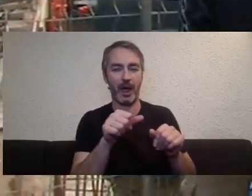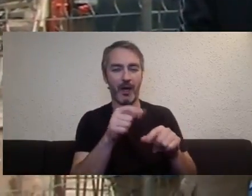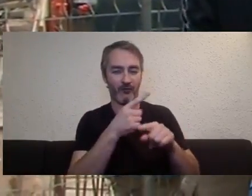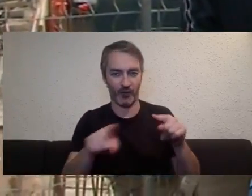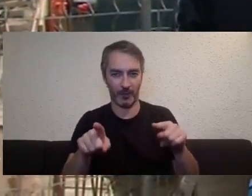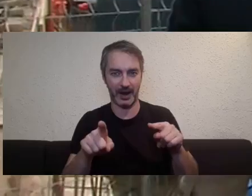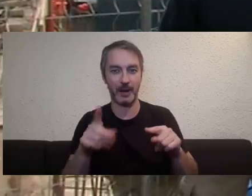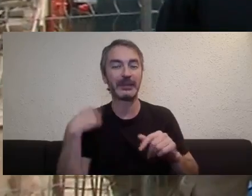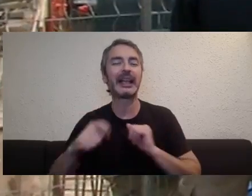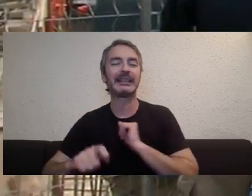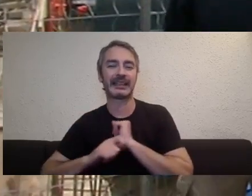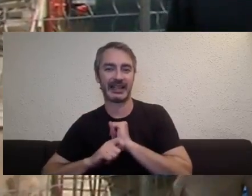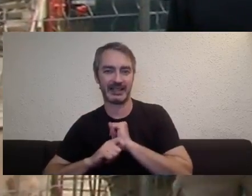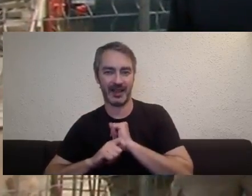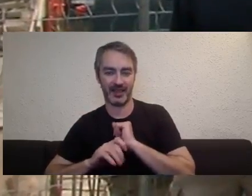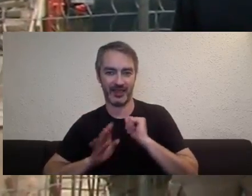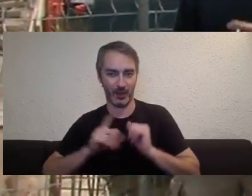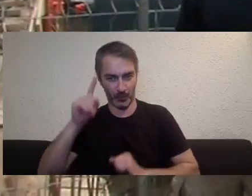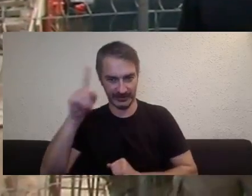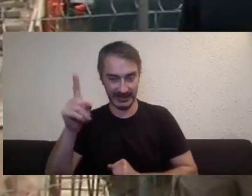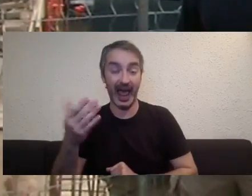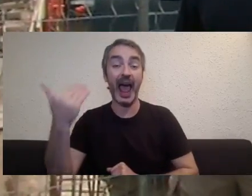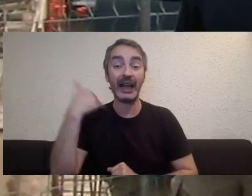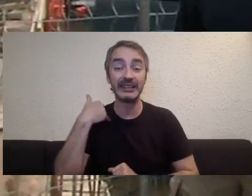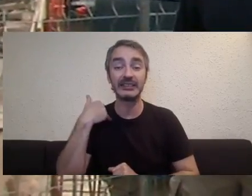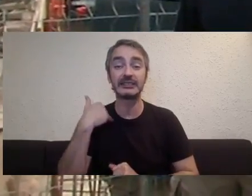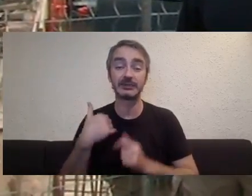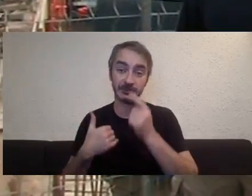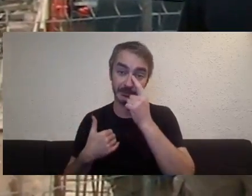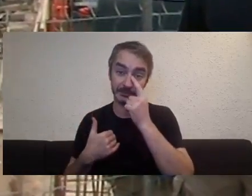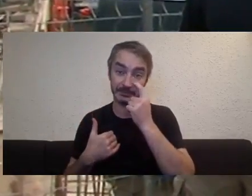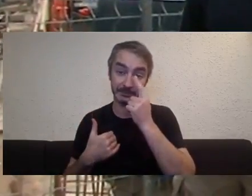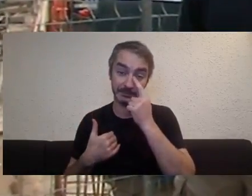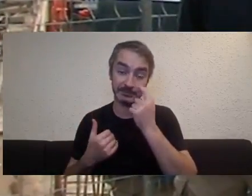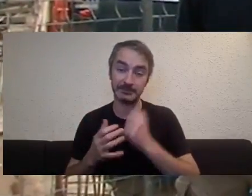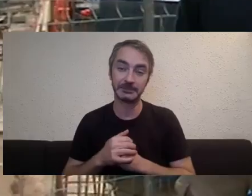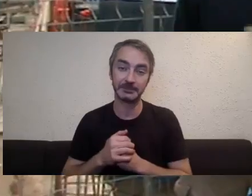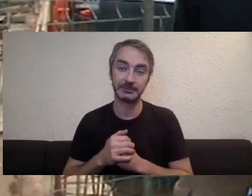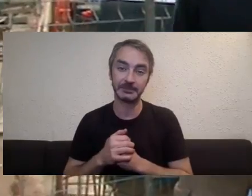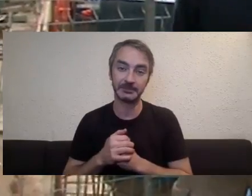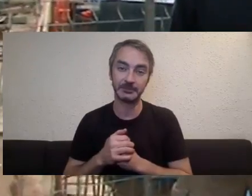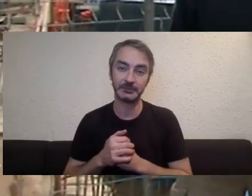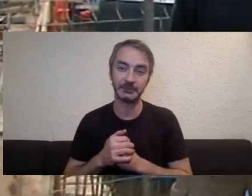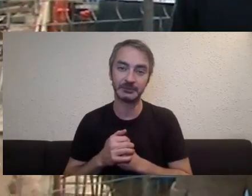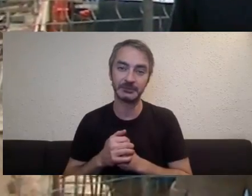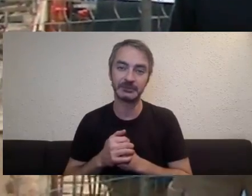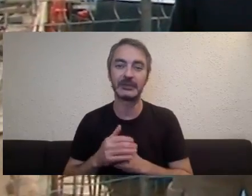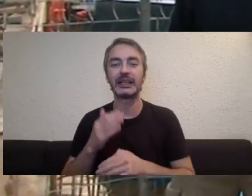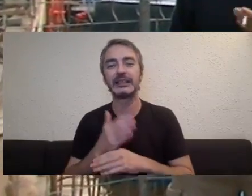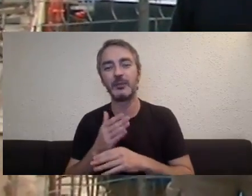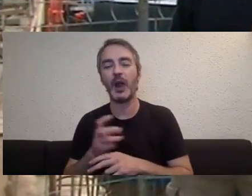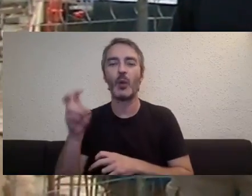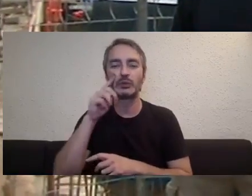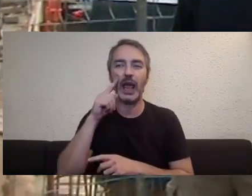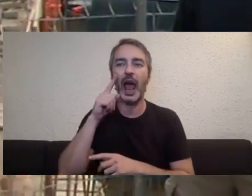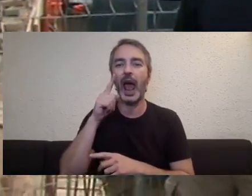estratègies de desallotjament, no? Antigament sí que hi havia hagut molt més en les cases així, doncs que realment hi havia tota una activitat política